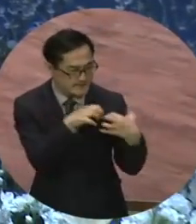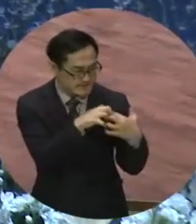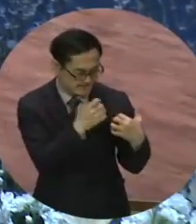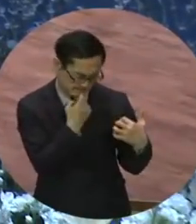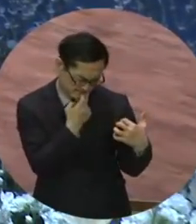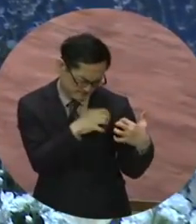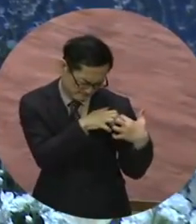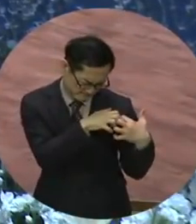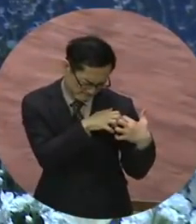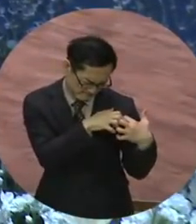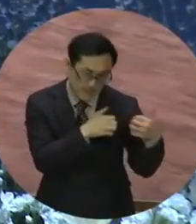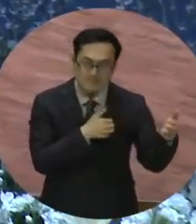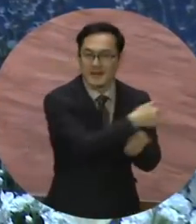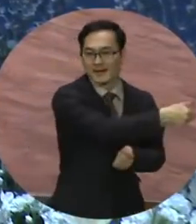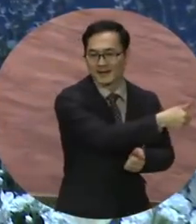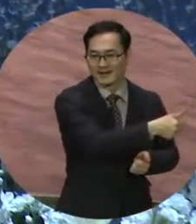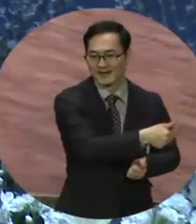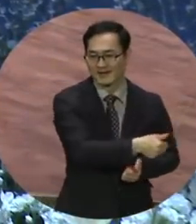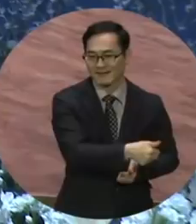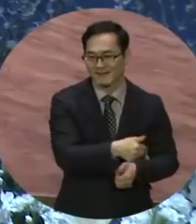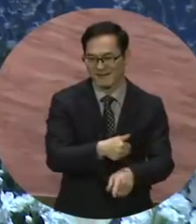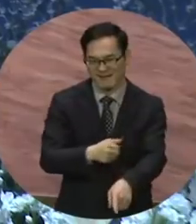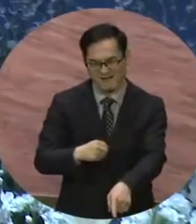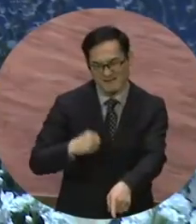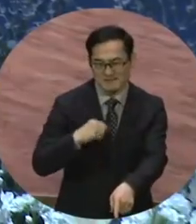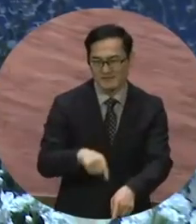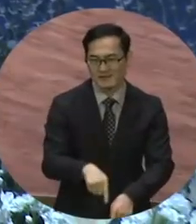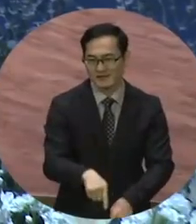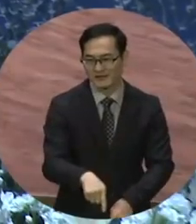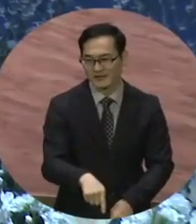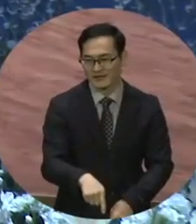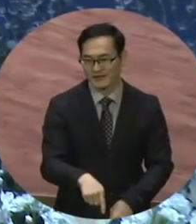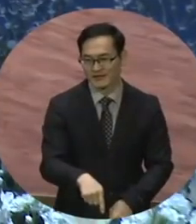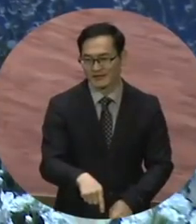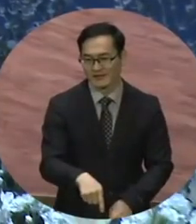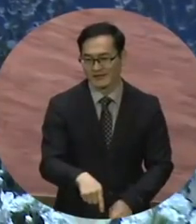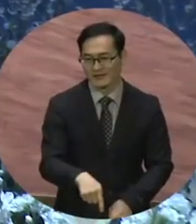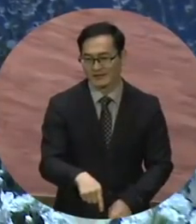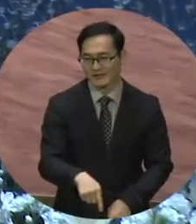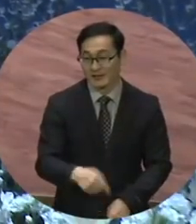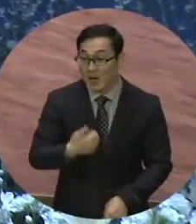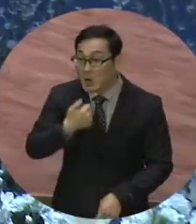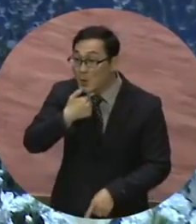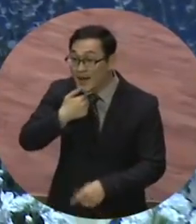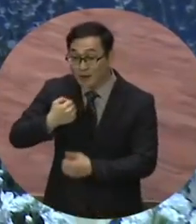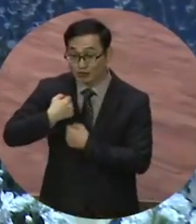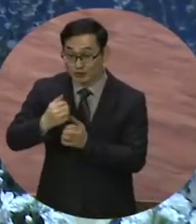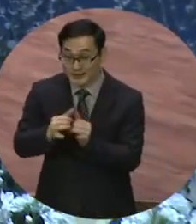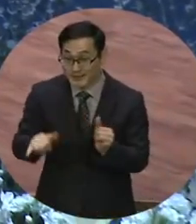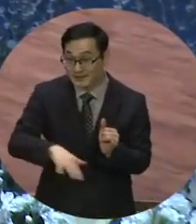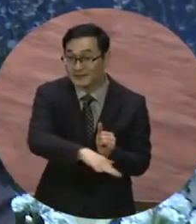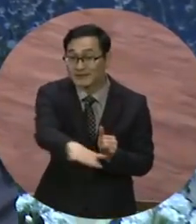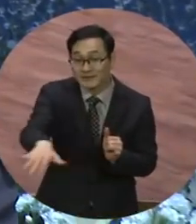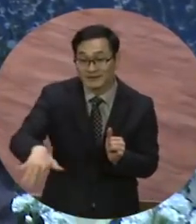다시는 패하지 않는 강한 군인이 된다라는 것입니다. 이것이 로마 군인들의